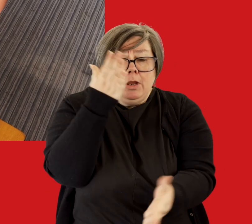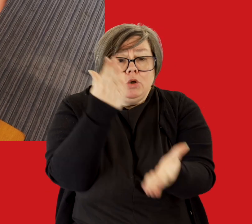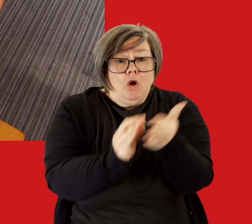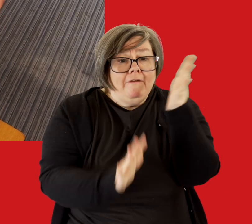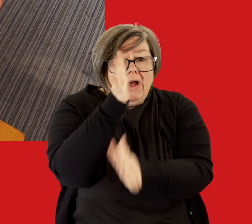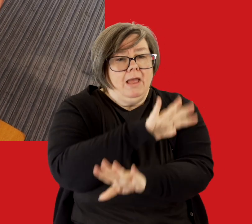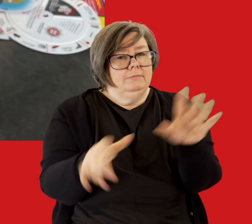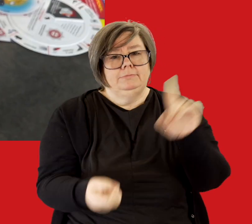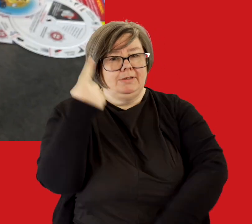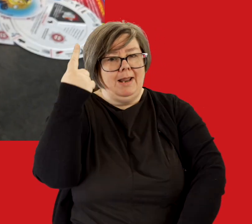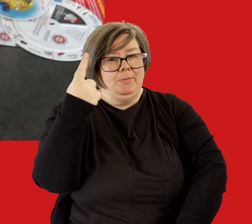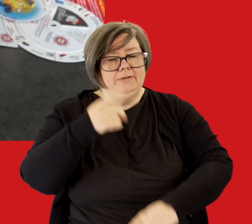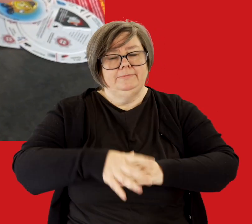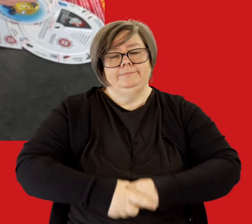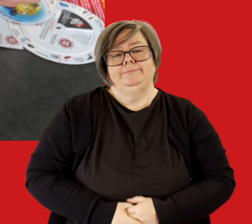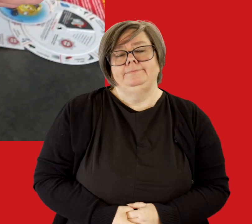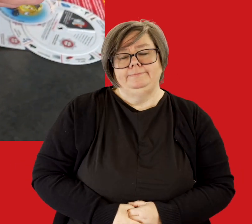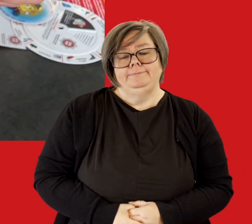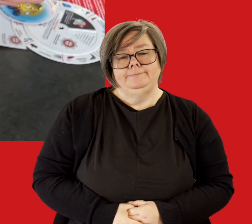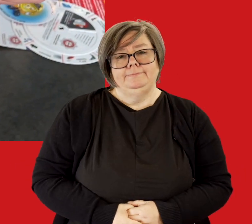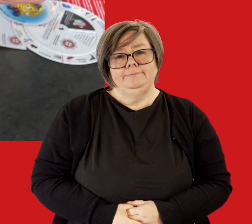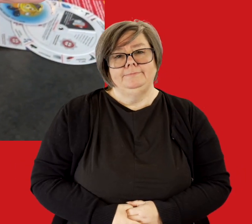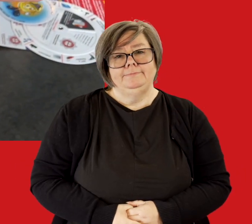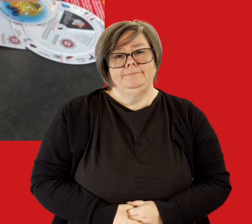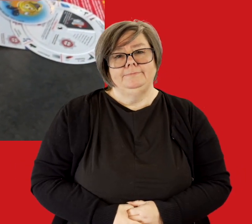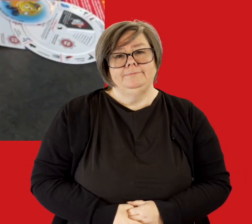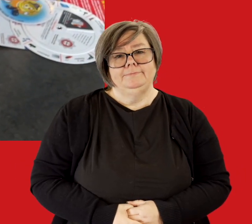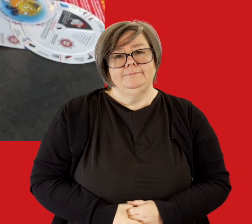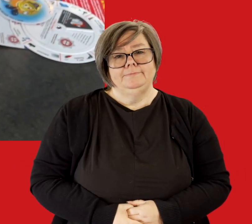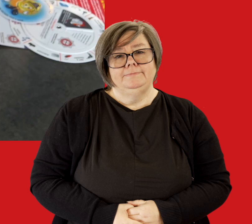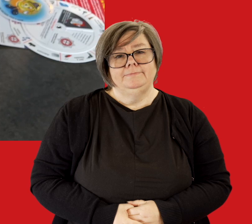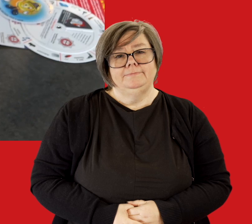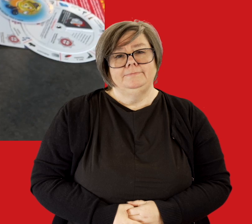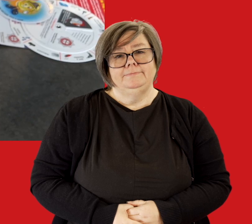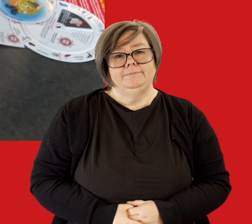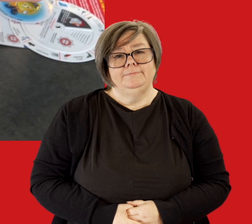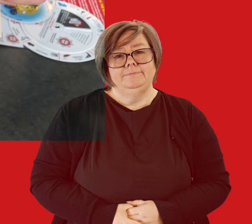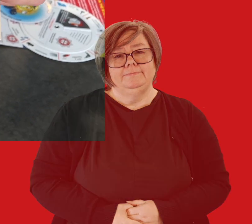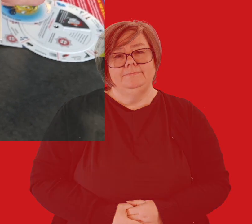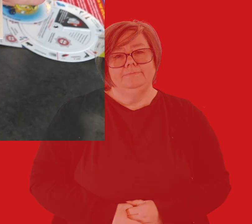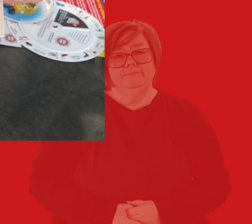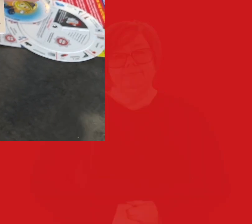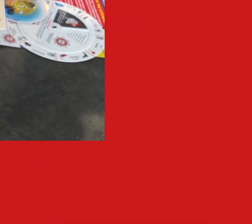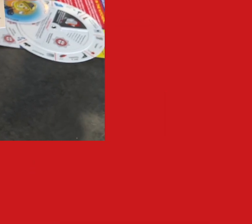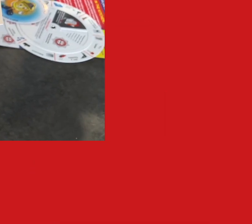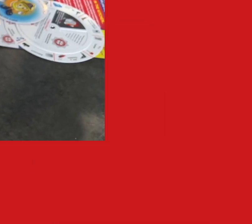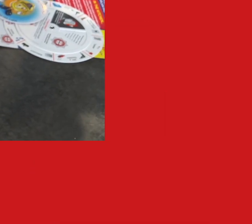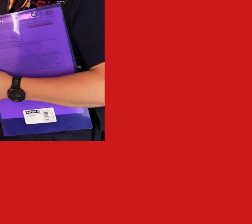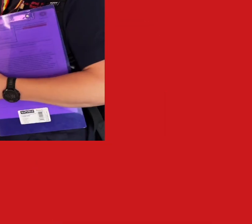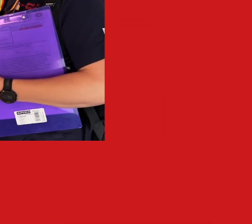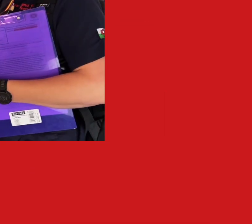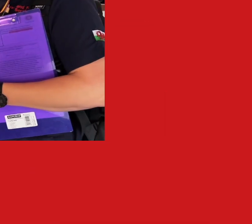eich lles. Gallwn dynnu'ch sylw at adnoddau defnyddiol yn ymwneud ac atal codymau,